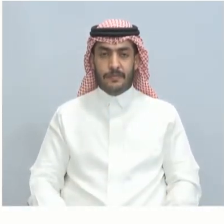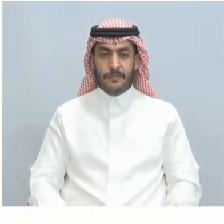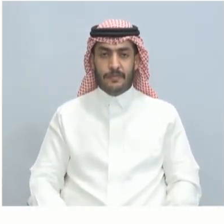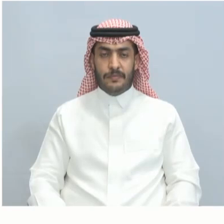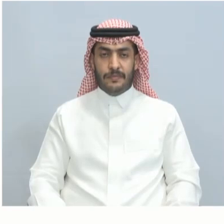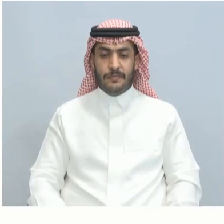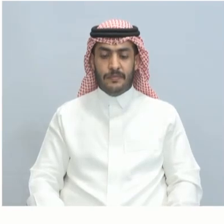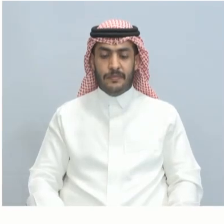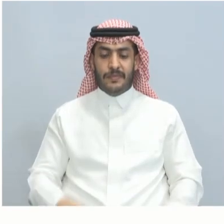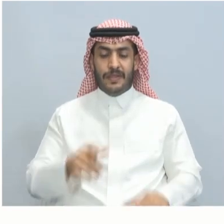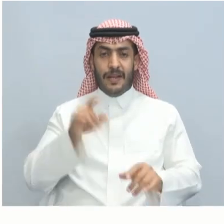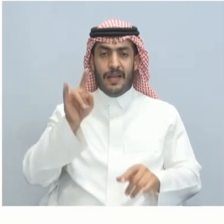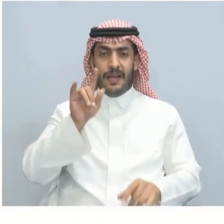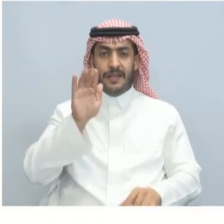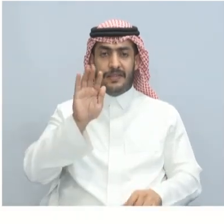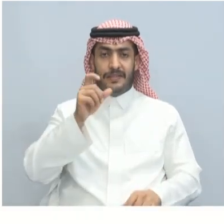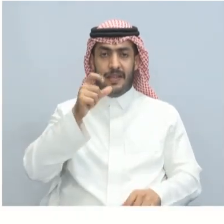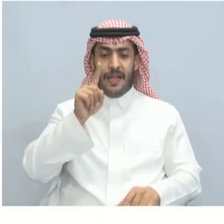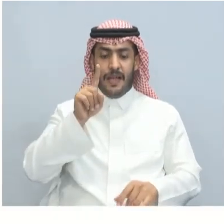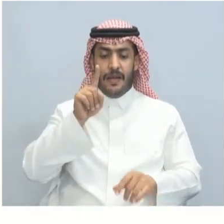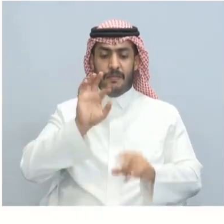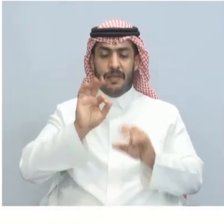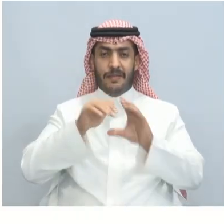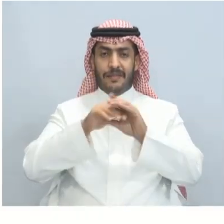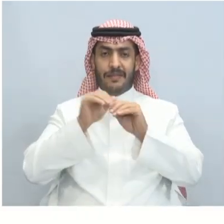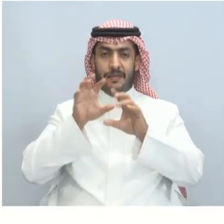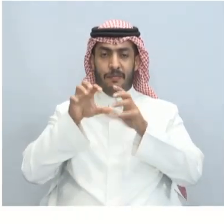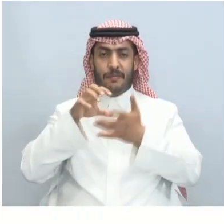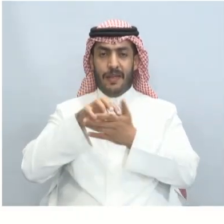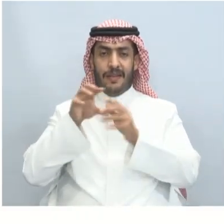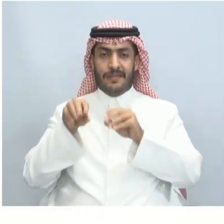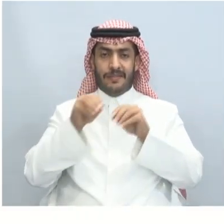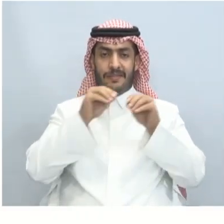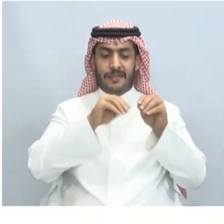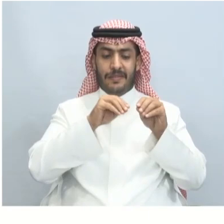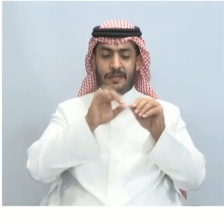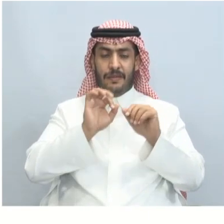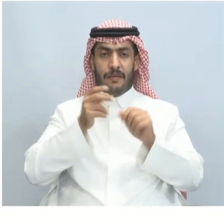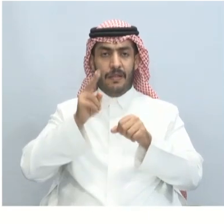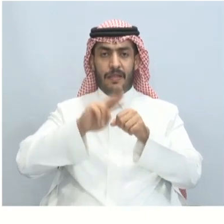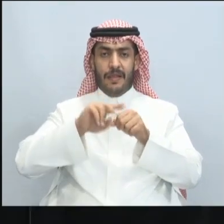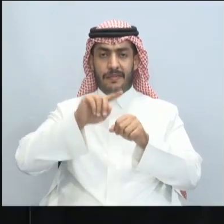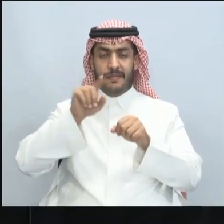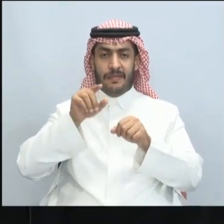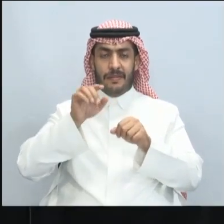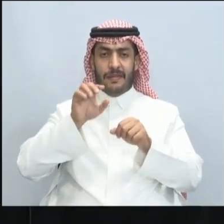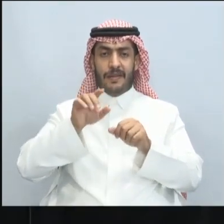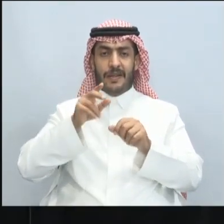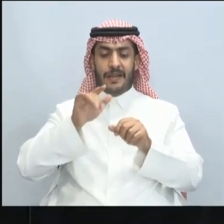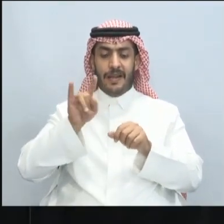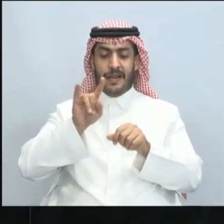ساويه الانسحاب هو انتقال الشكل من موقع الى اخر دون تدويره اذا